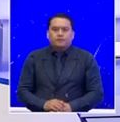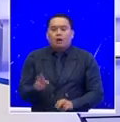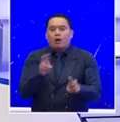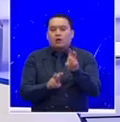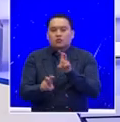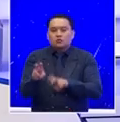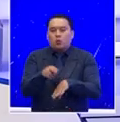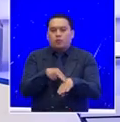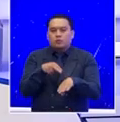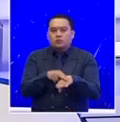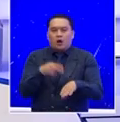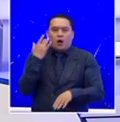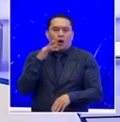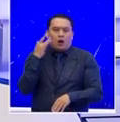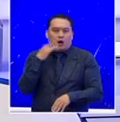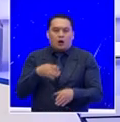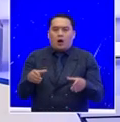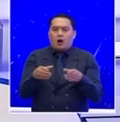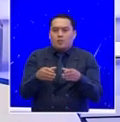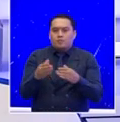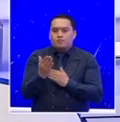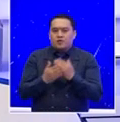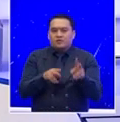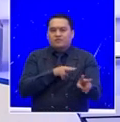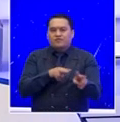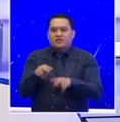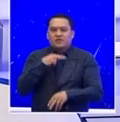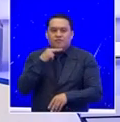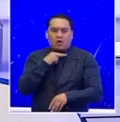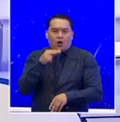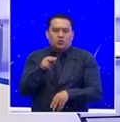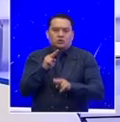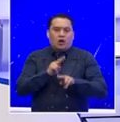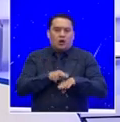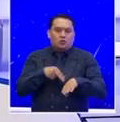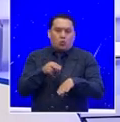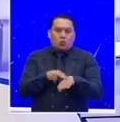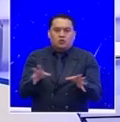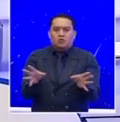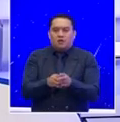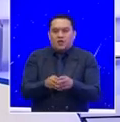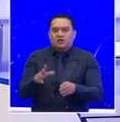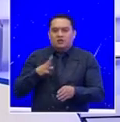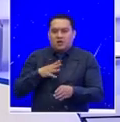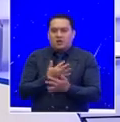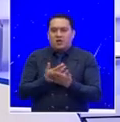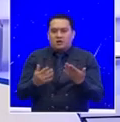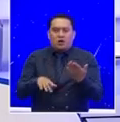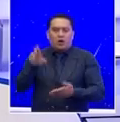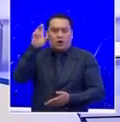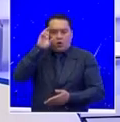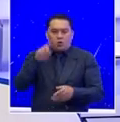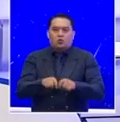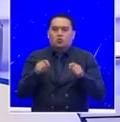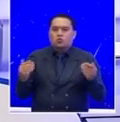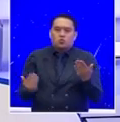Интерпол США призывает граждан и компаний повысить бдительность. Сотрудники организации вместе с коллегами из ряда стран